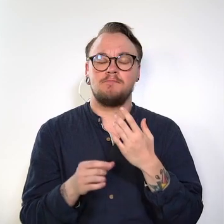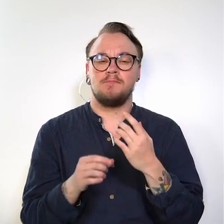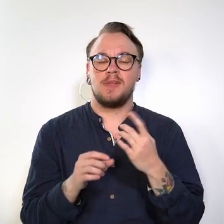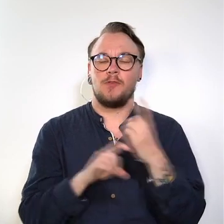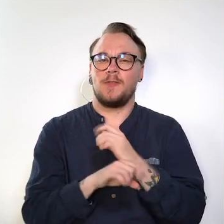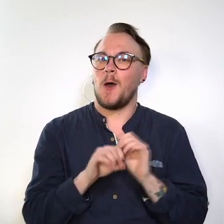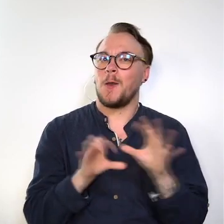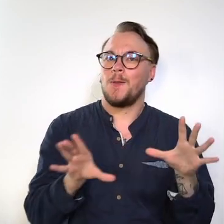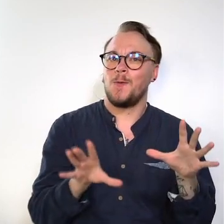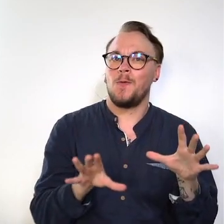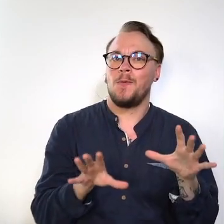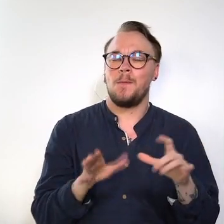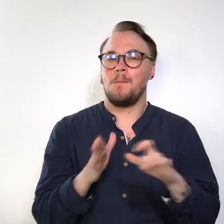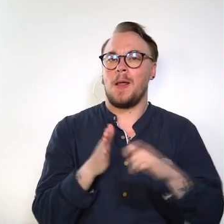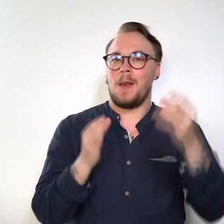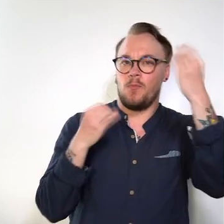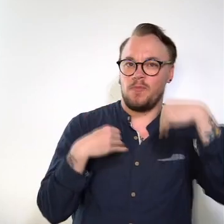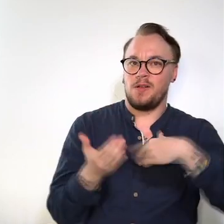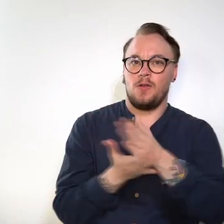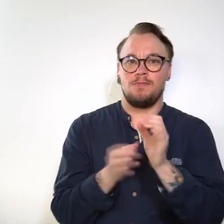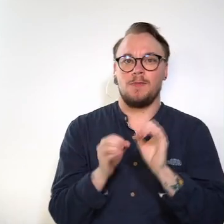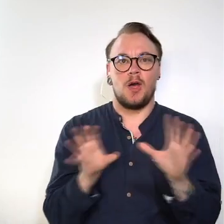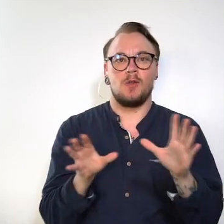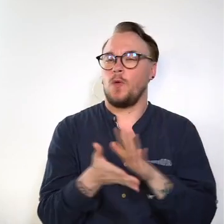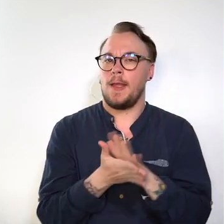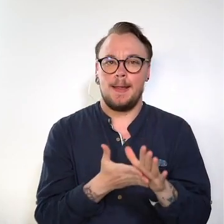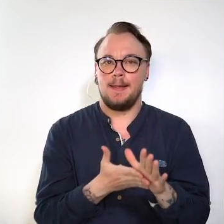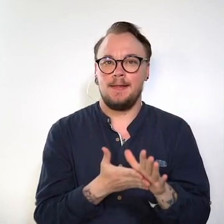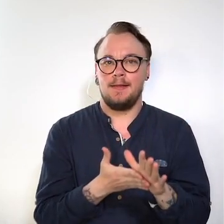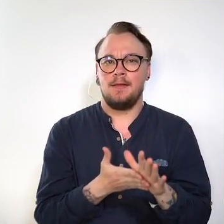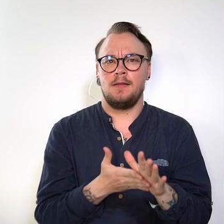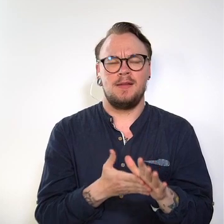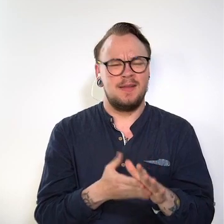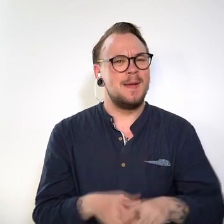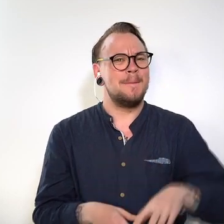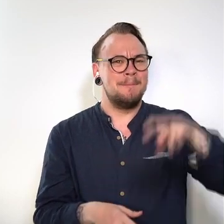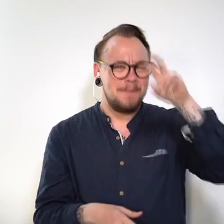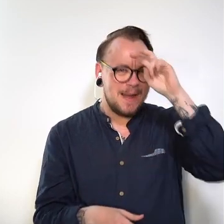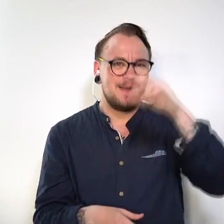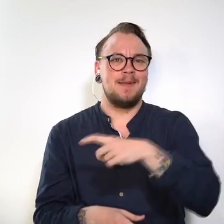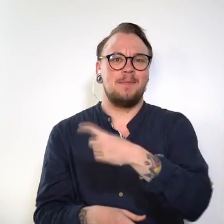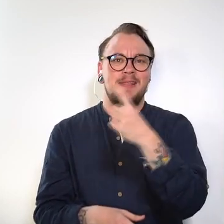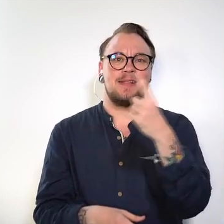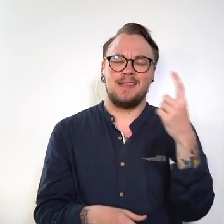kautta. Mutta siinäkin oli perhana pitkä